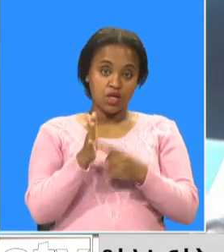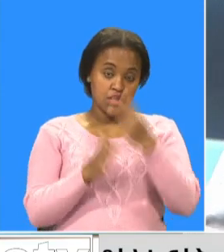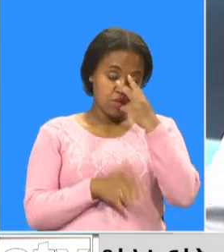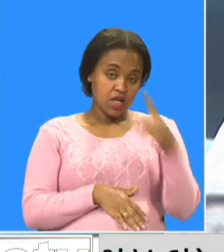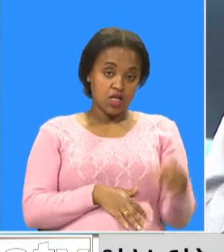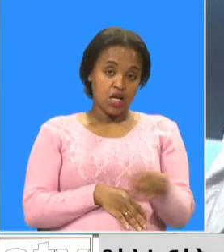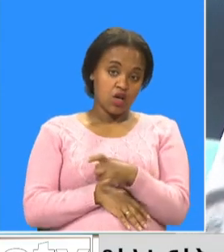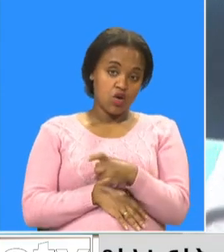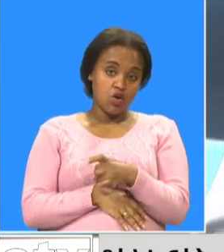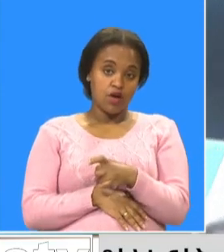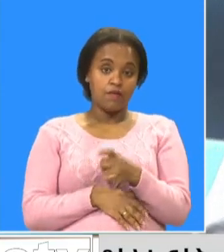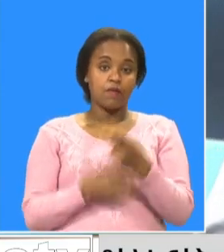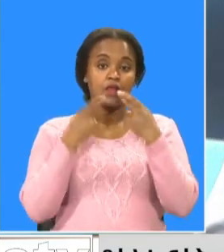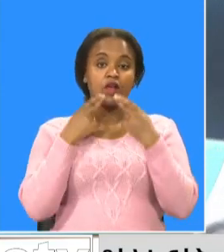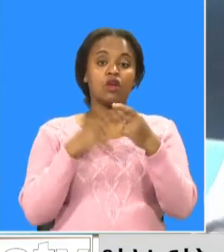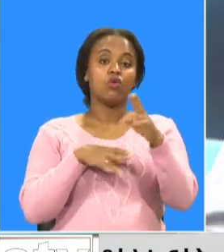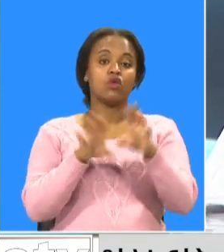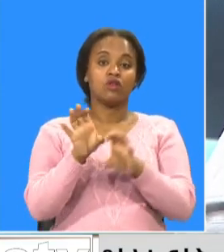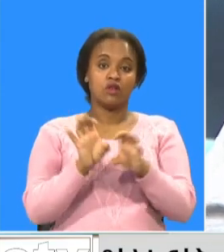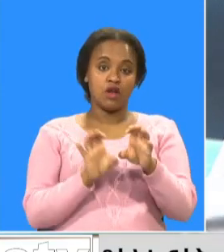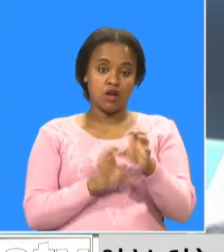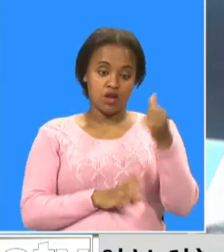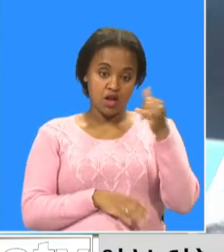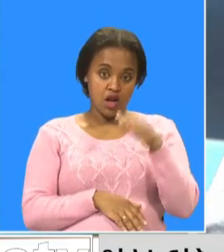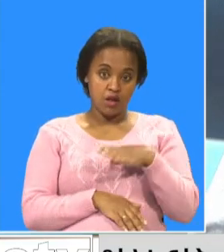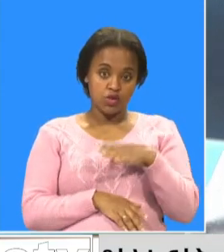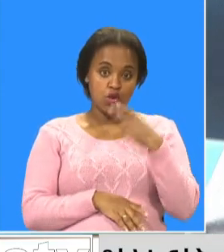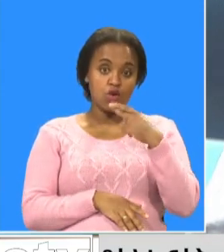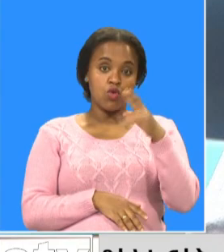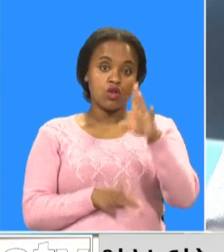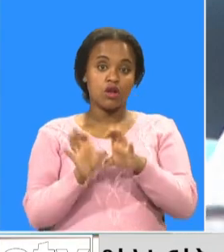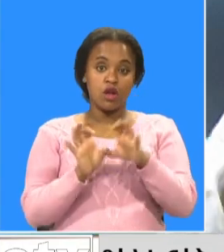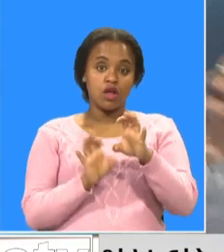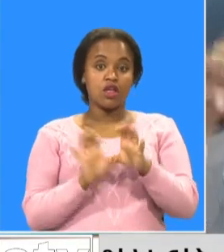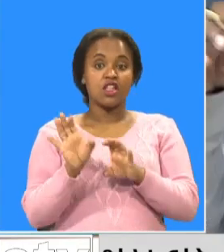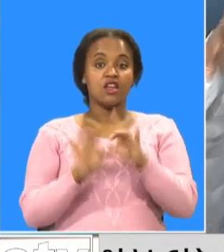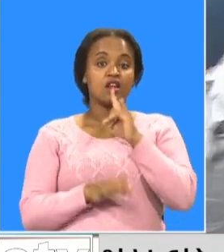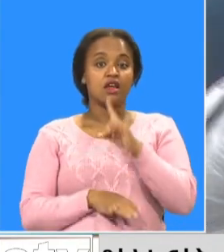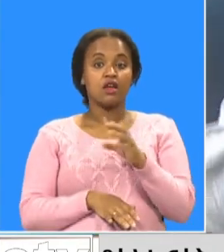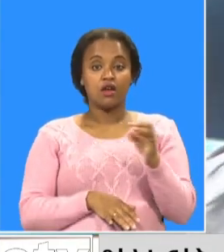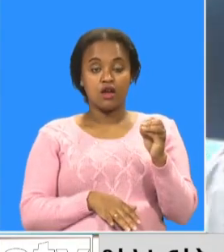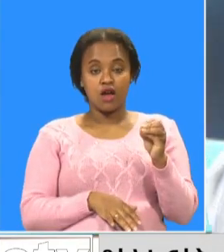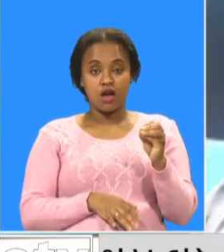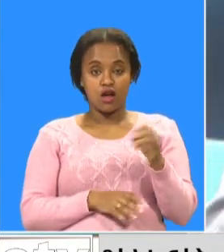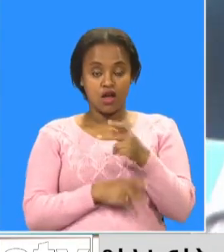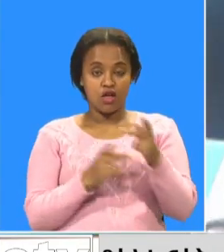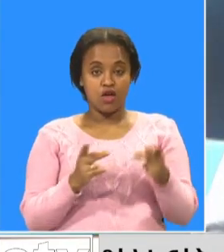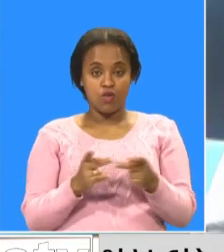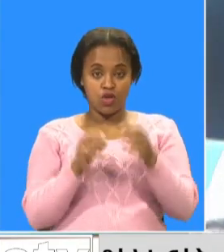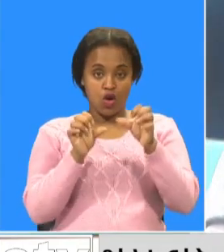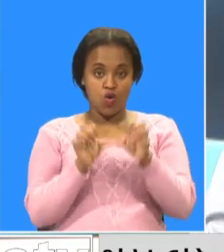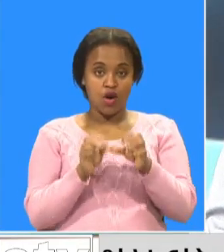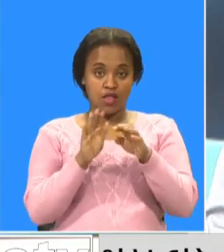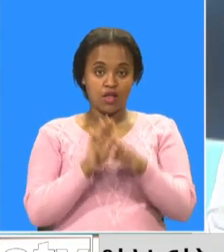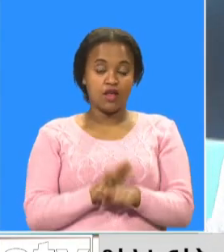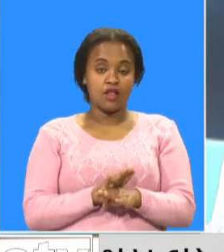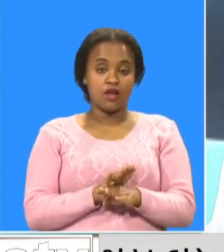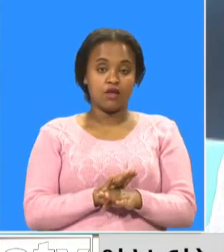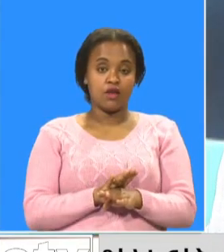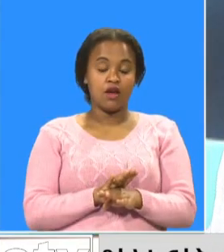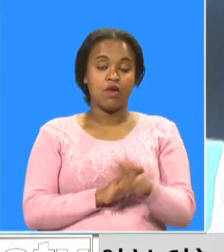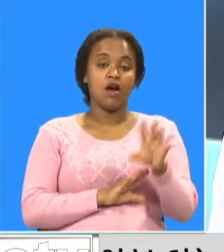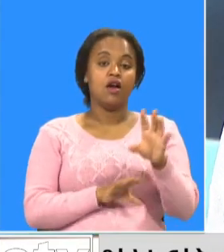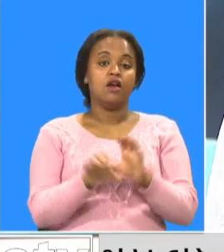ከሆነ ሪፖርት እንዲያደርግ ሌላውም ሰው ሪፖርት እንዲያደርግ እየተደረገና ከየቦታው ኳራንታይን እየተገባ